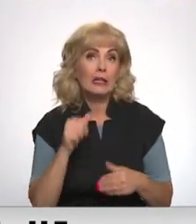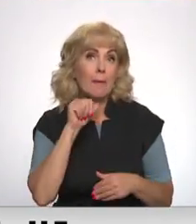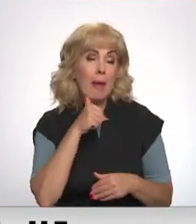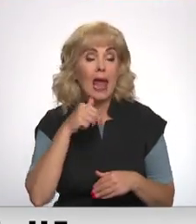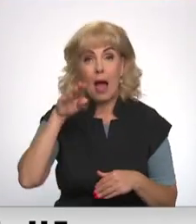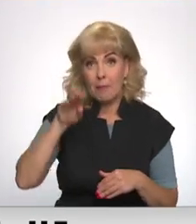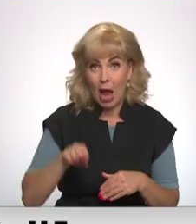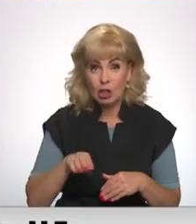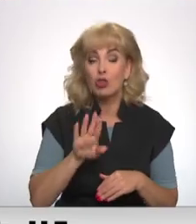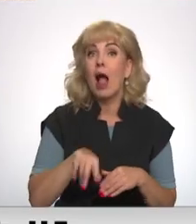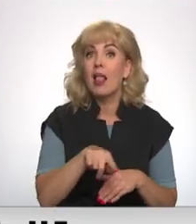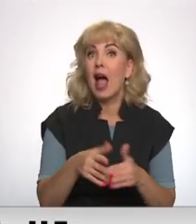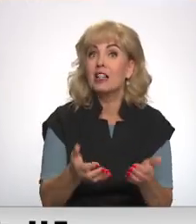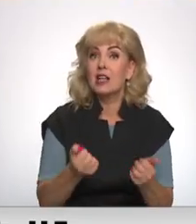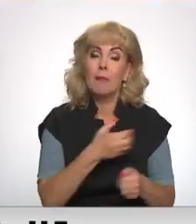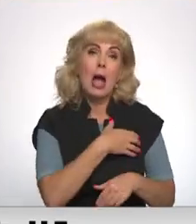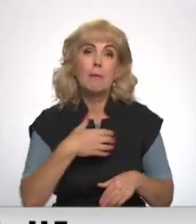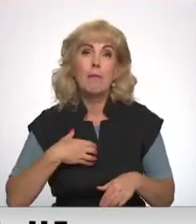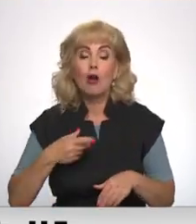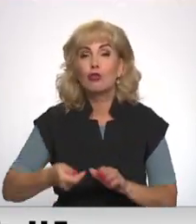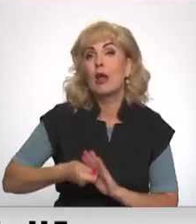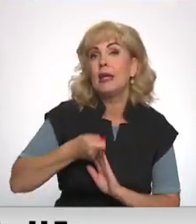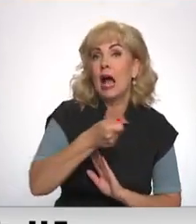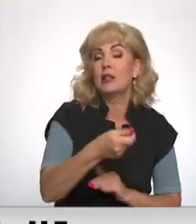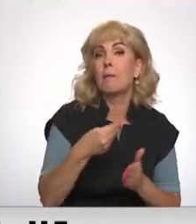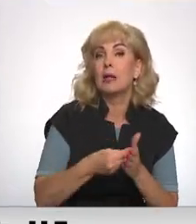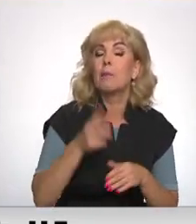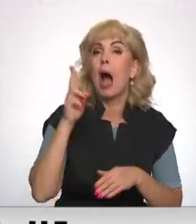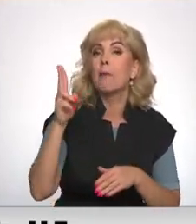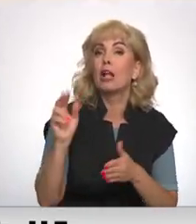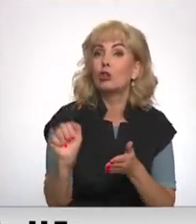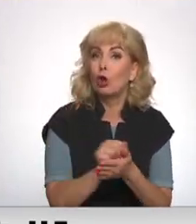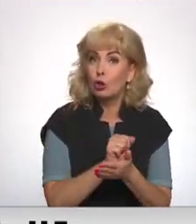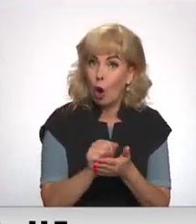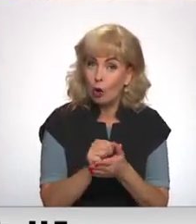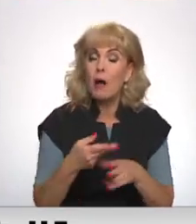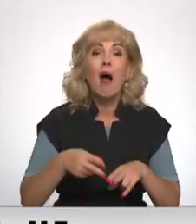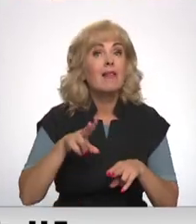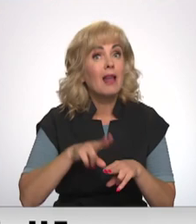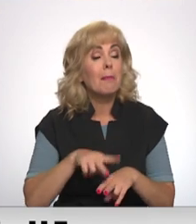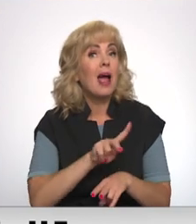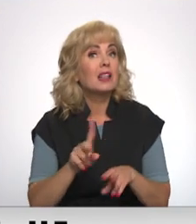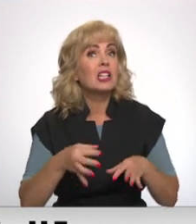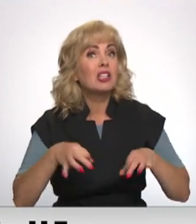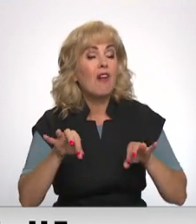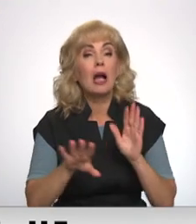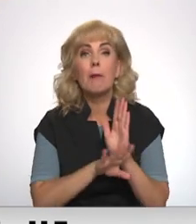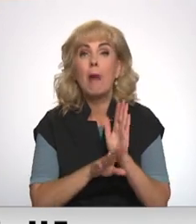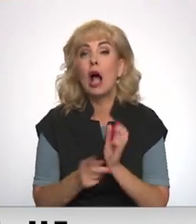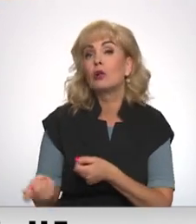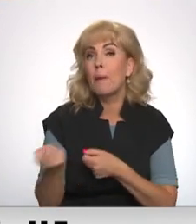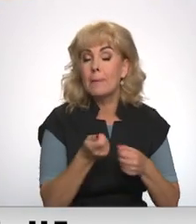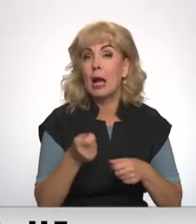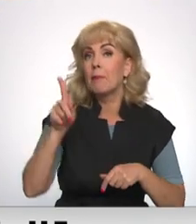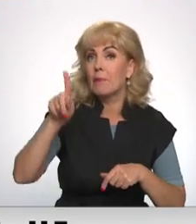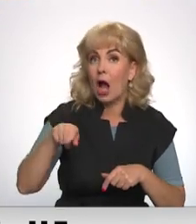mēneša. Taču, lai to saņemtu, pašvaldībā jāiesniedz pirkumu apliecinošs dokuments. Tādēļ īpaši svarīgi malkas piegādātājiem